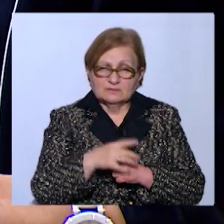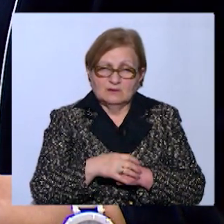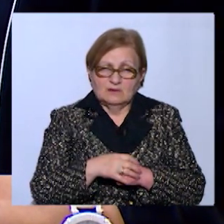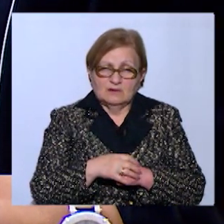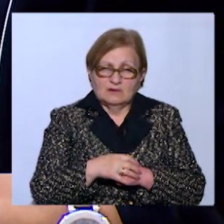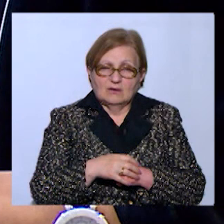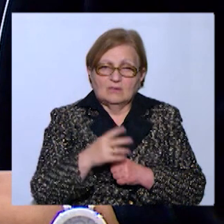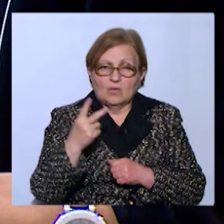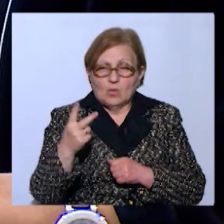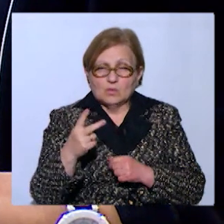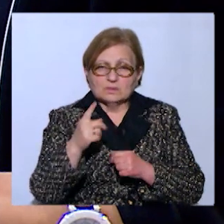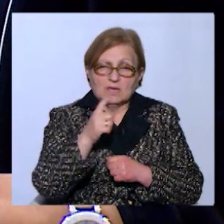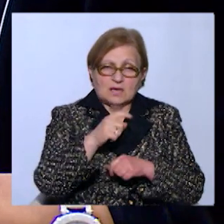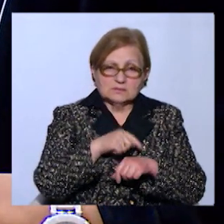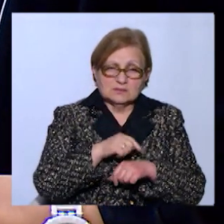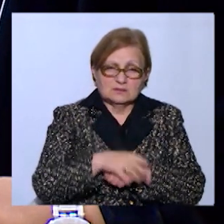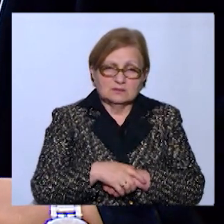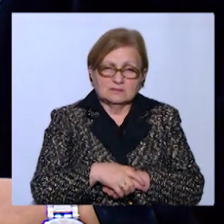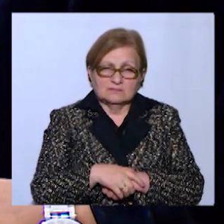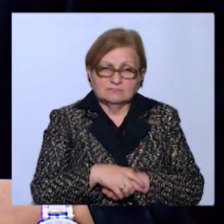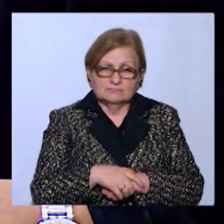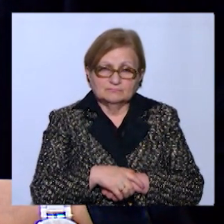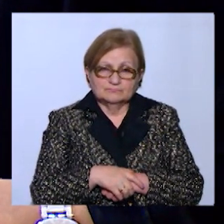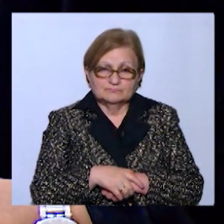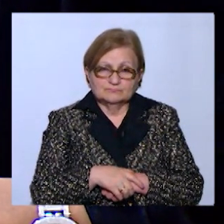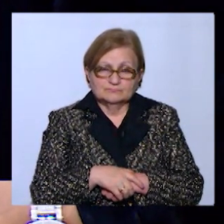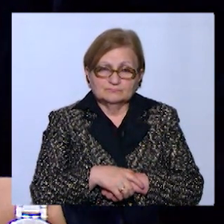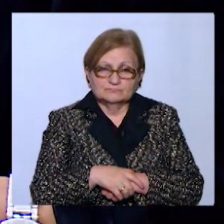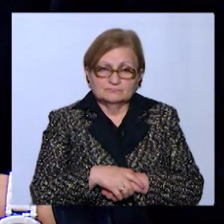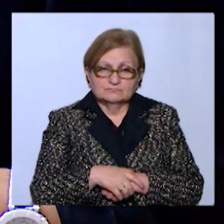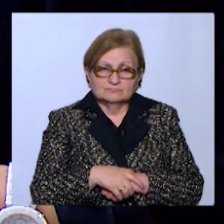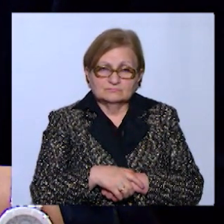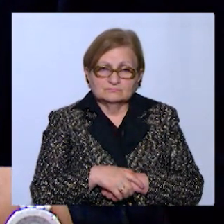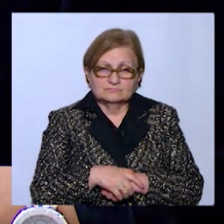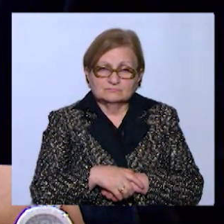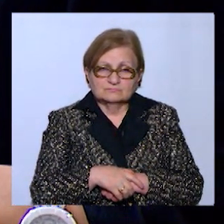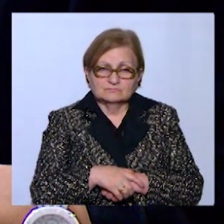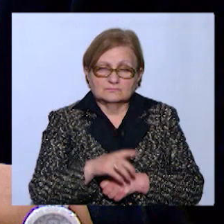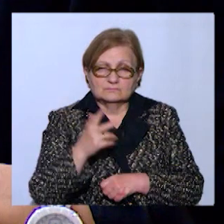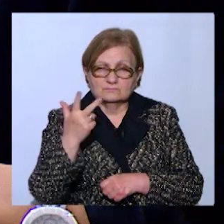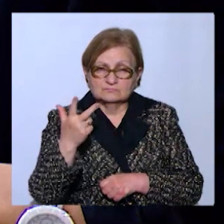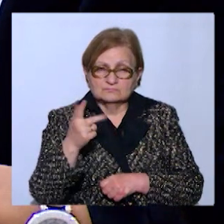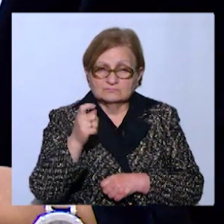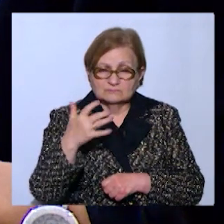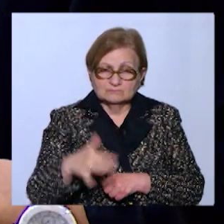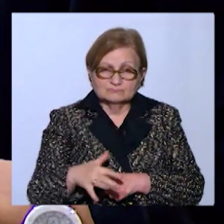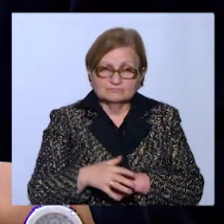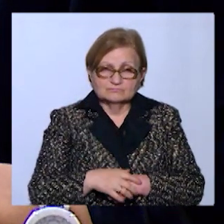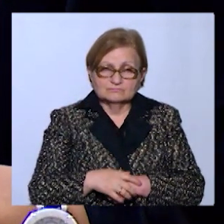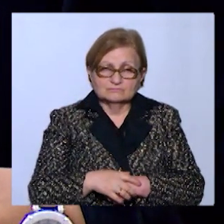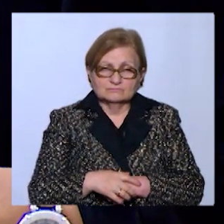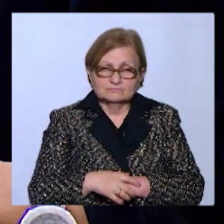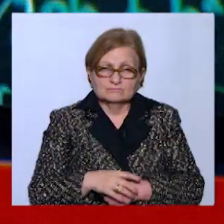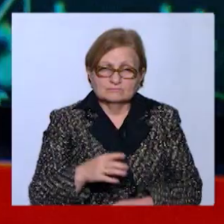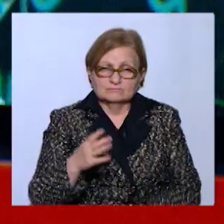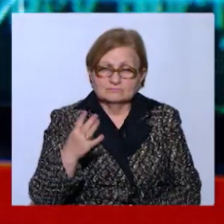და 100. ანუ ეს ინფორმაცია გვიჩვენებს, აი, ცნობიარია ჩვენი დაფა. 3 150.